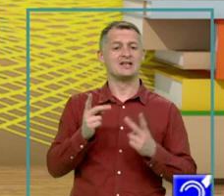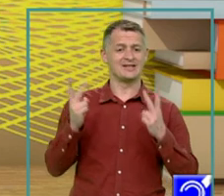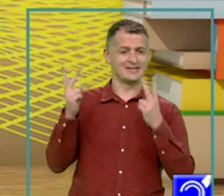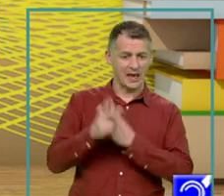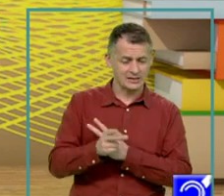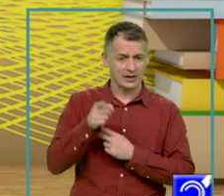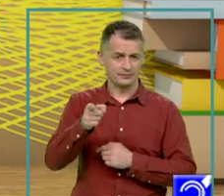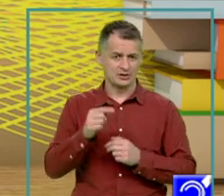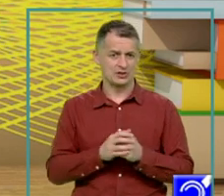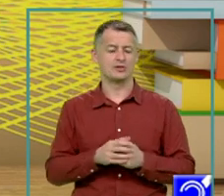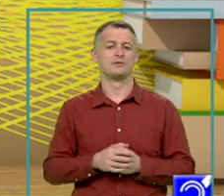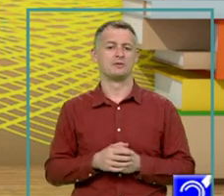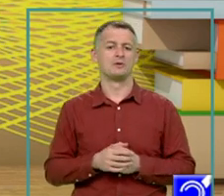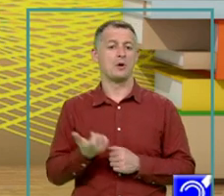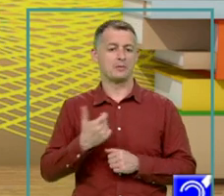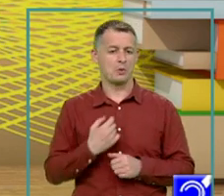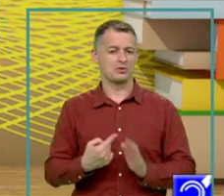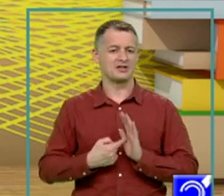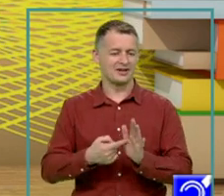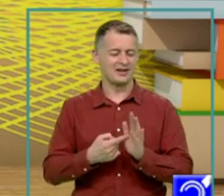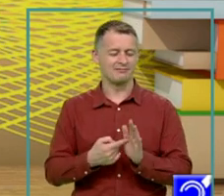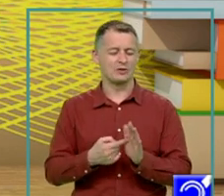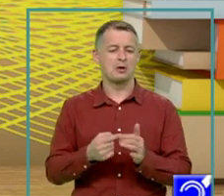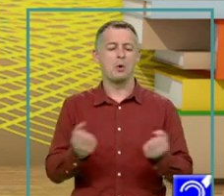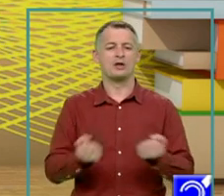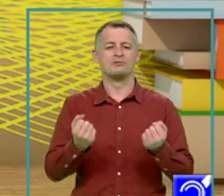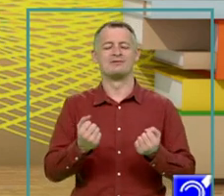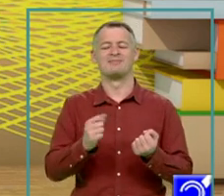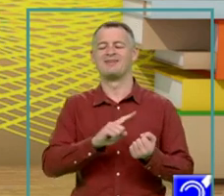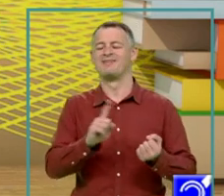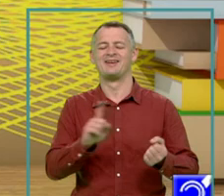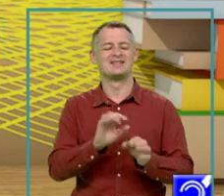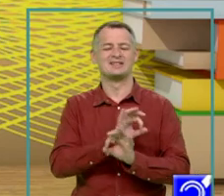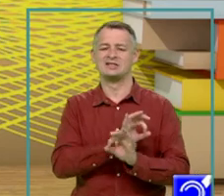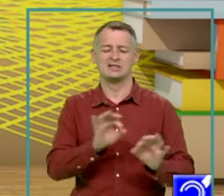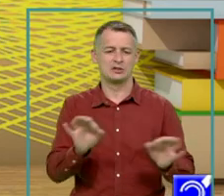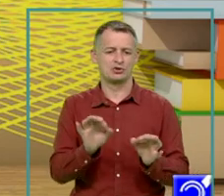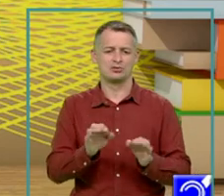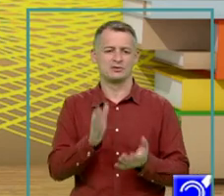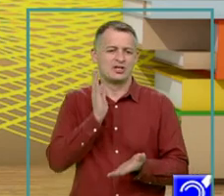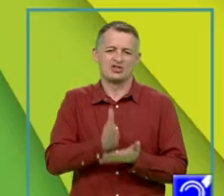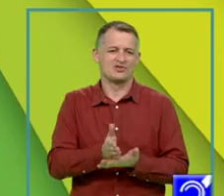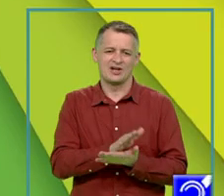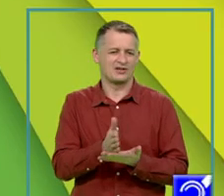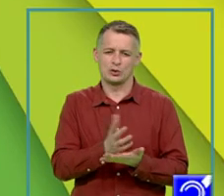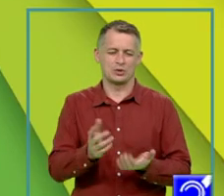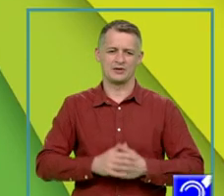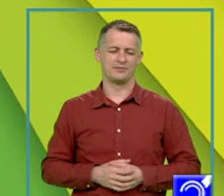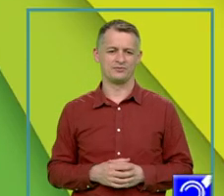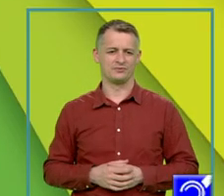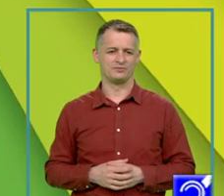optativ poate se exprimă acțiune incertă nu știu dacă ar accepta sau nu este o incertitudine